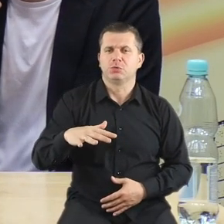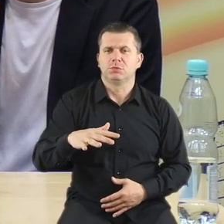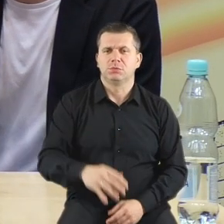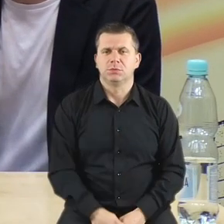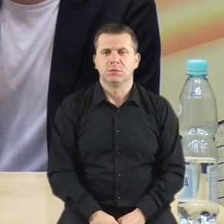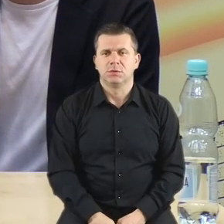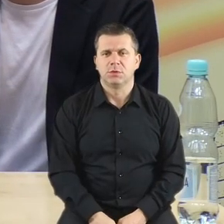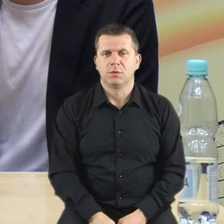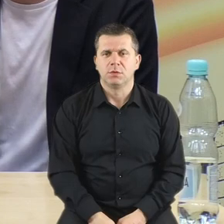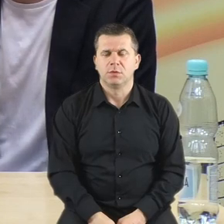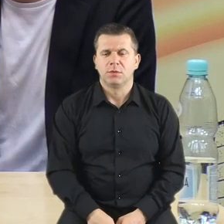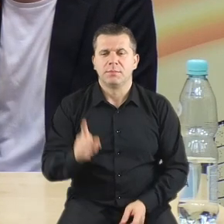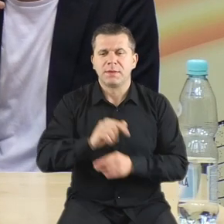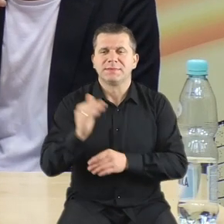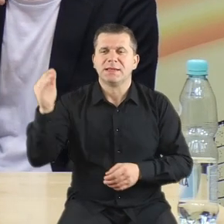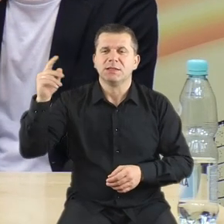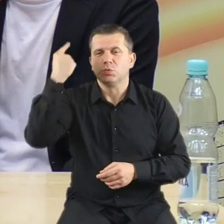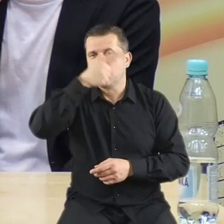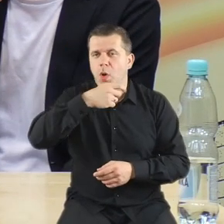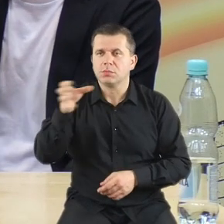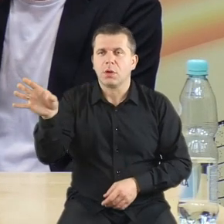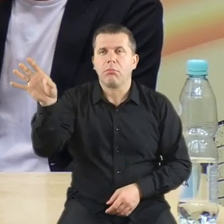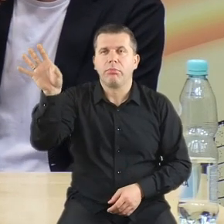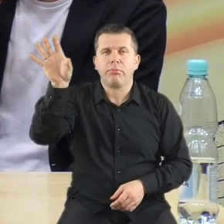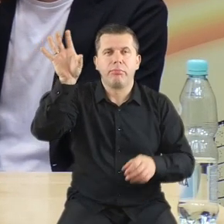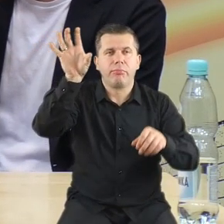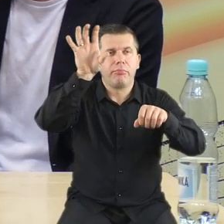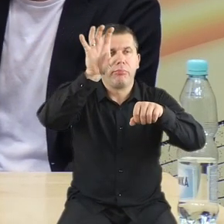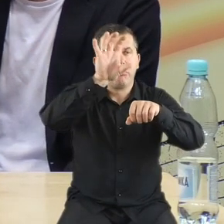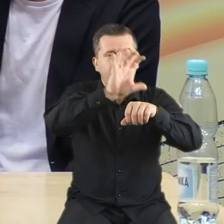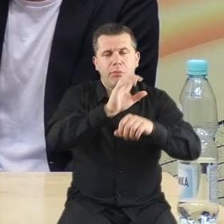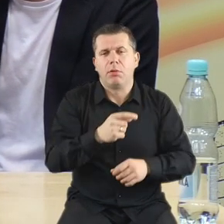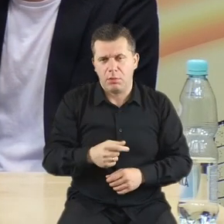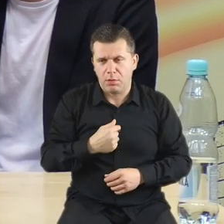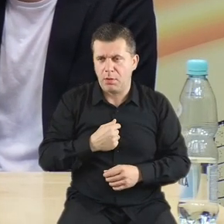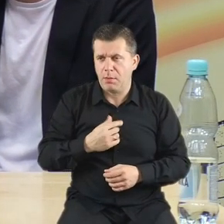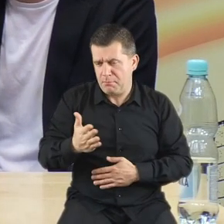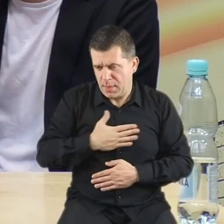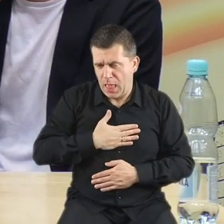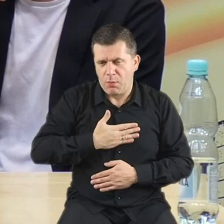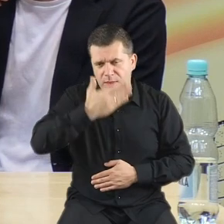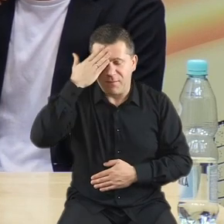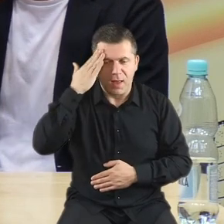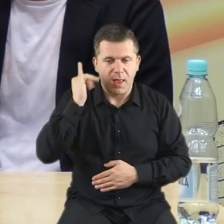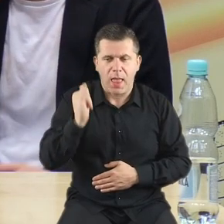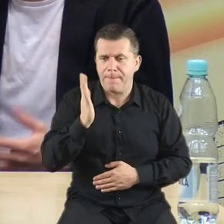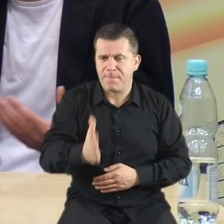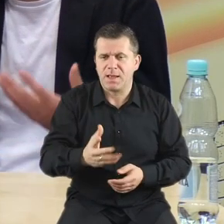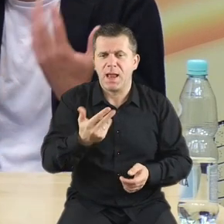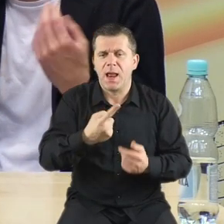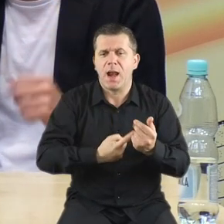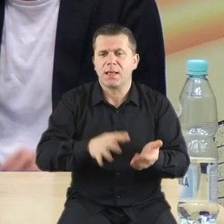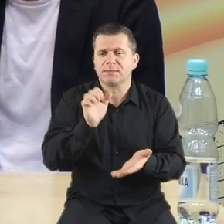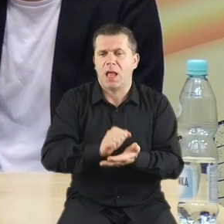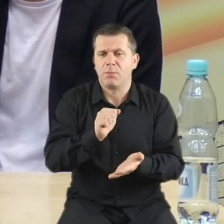w czasie zachodu słońca. Zakończenie było. Miałem je jakoś. Nie wiedziałem, jak do niego dojdę, ile czasu mi to zajmie, jak